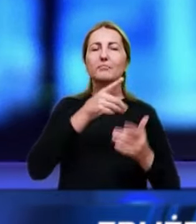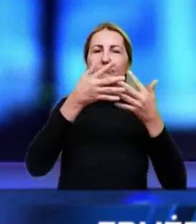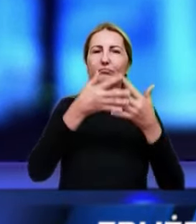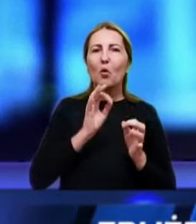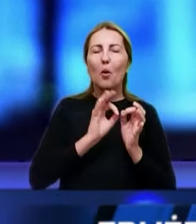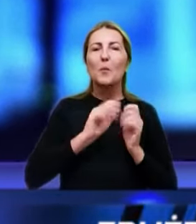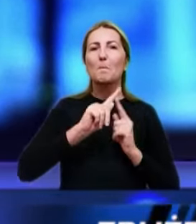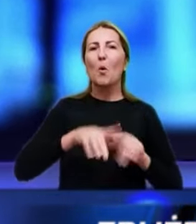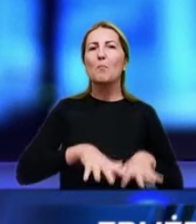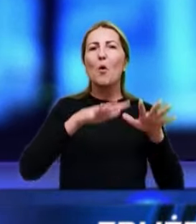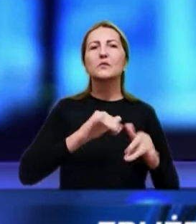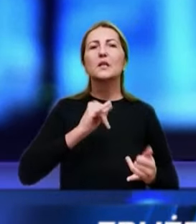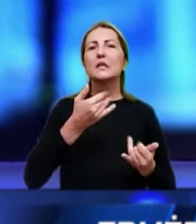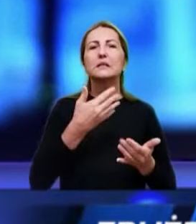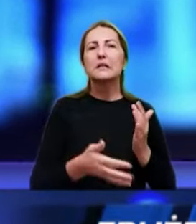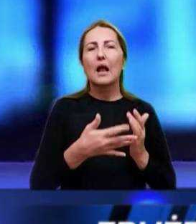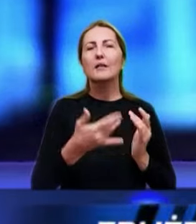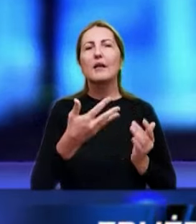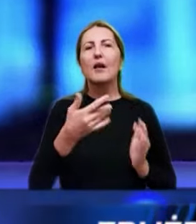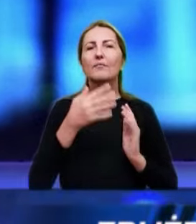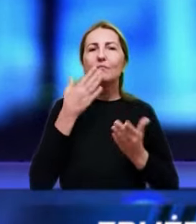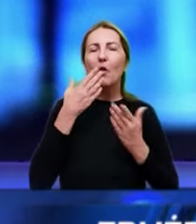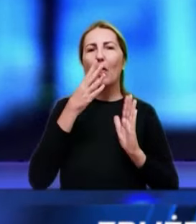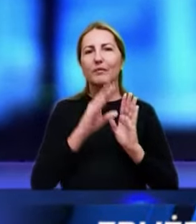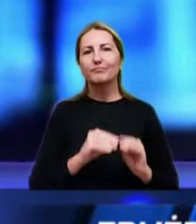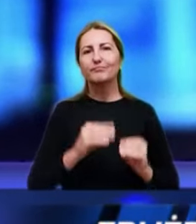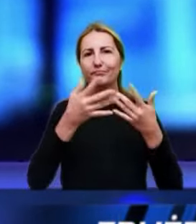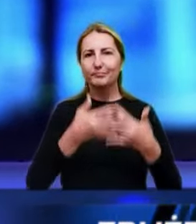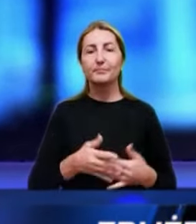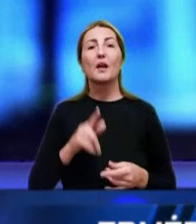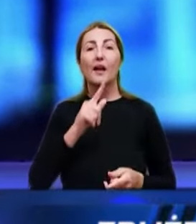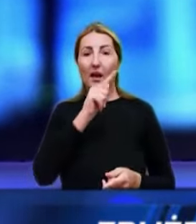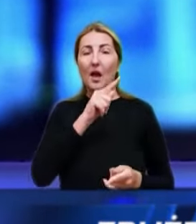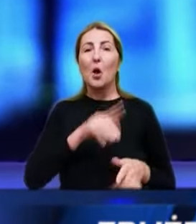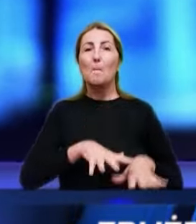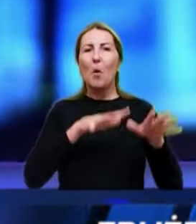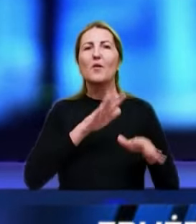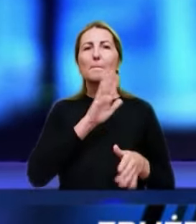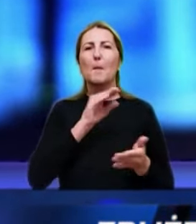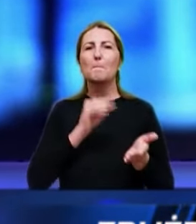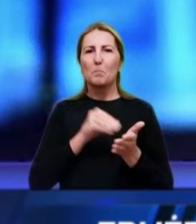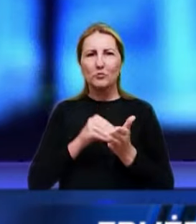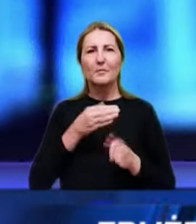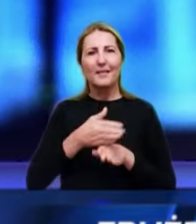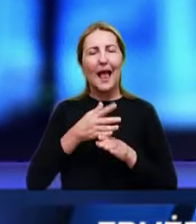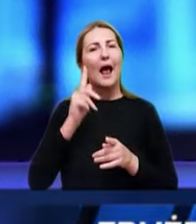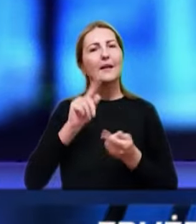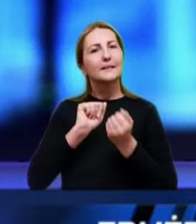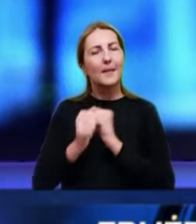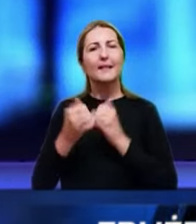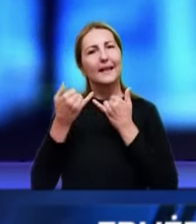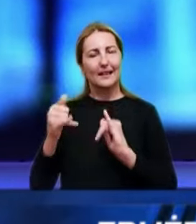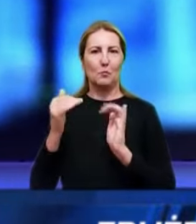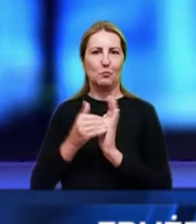dary przekazane przez mieszkańców regionu i choć zmieniają się potrzeby powodzian, serca darczyńców są niezmiennie